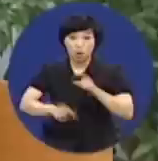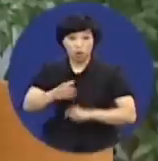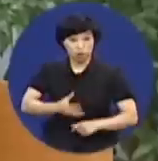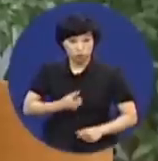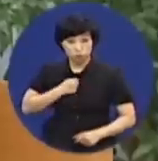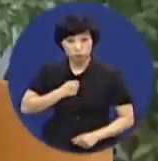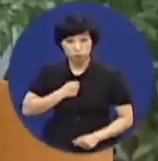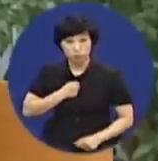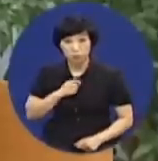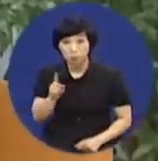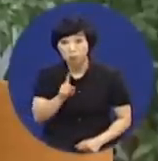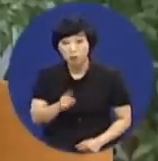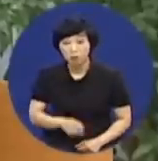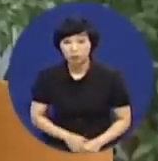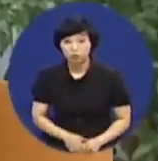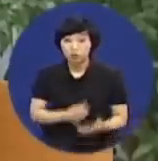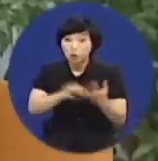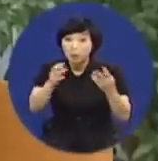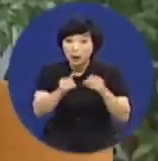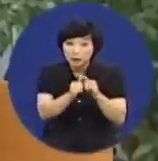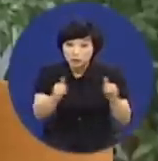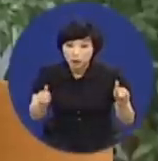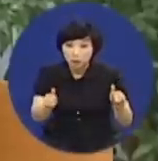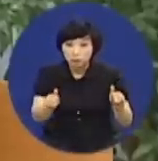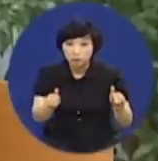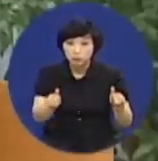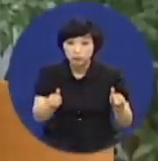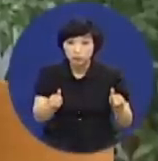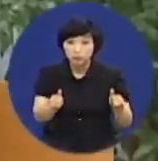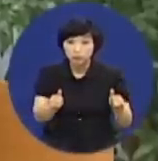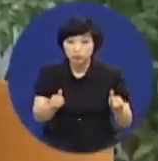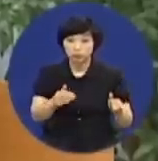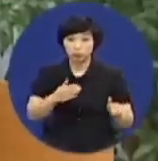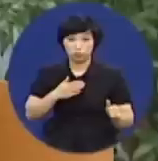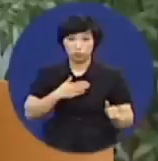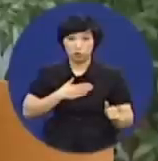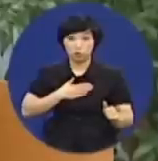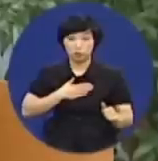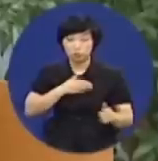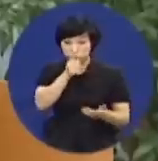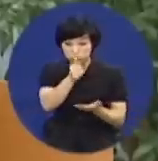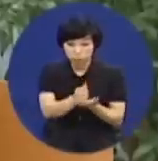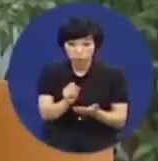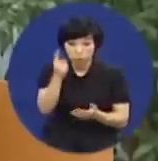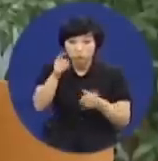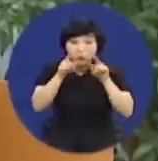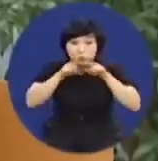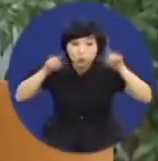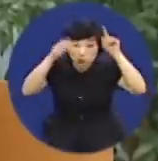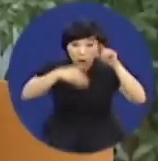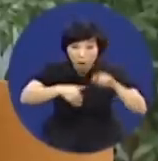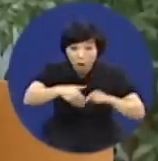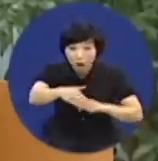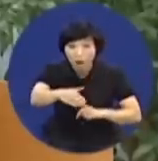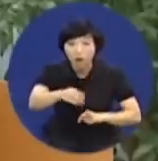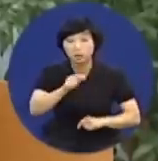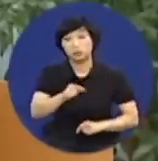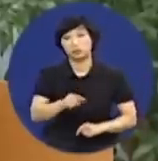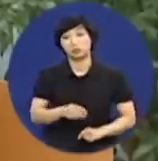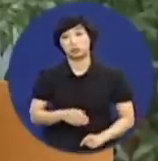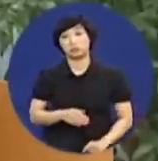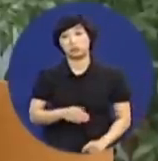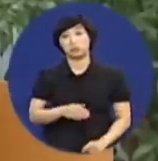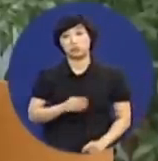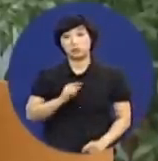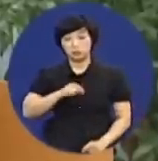っと驚くべきことは、数多くの人が私は罪によって地獄に行くということ